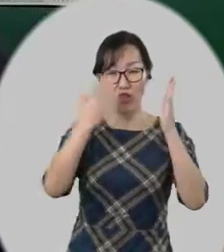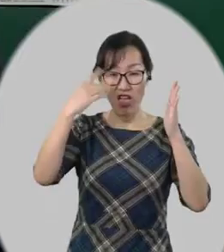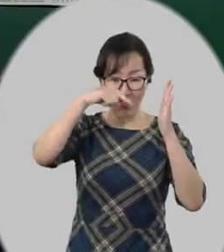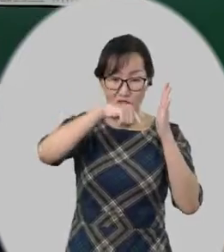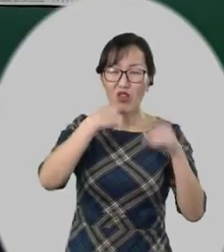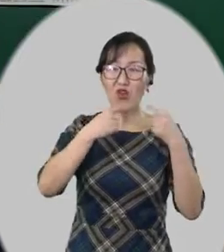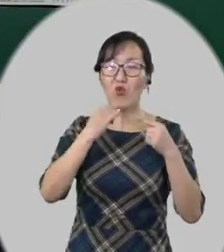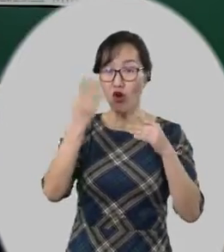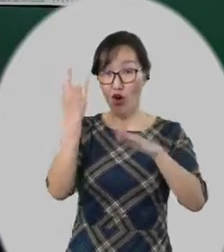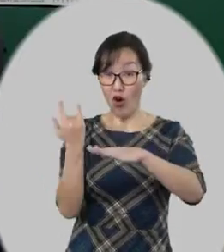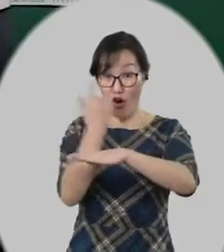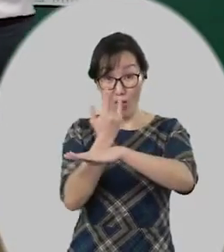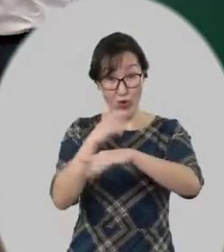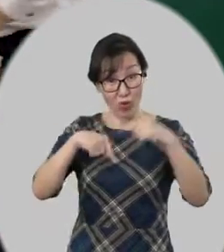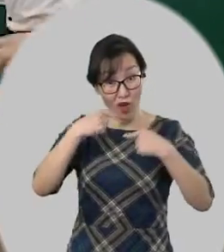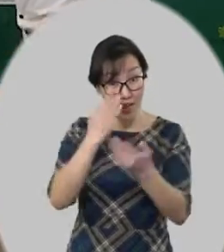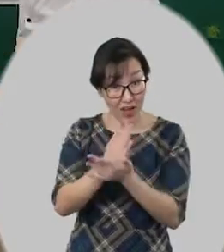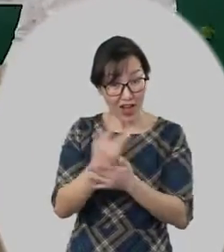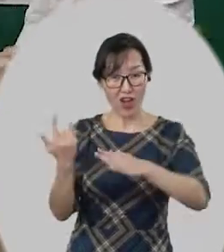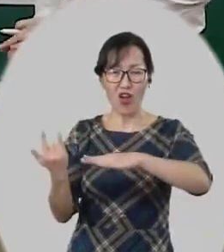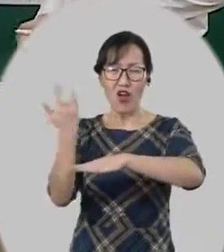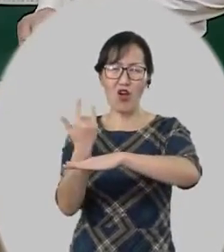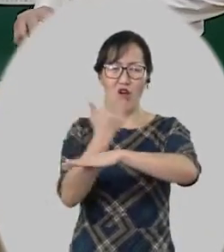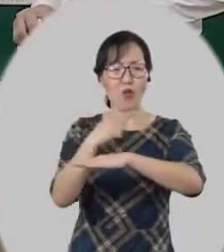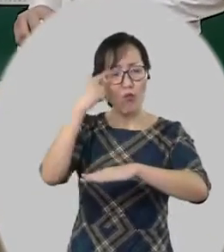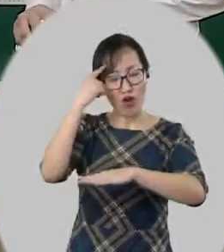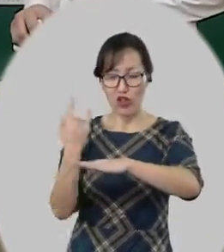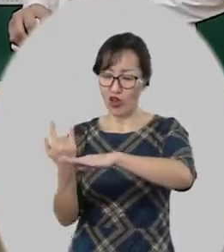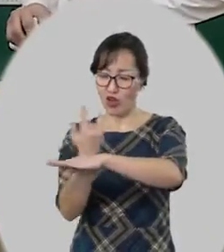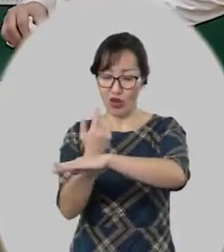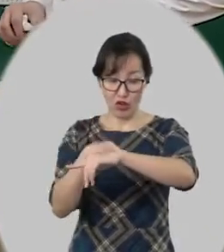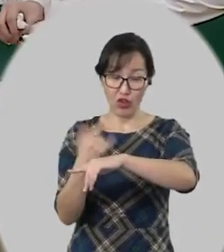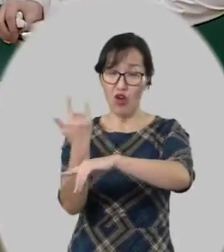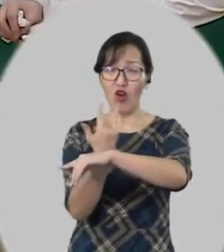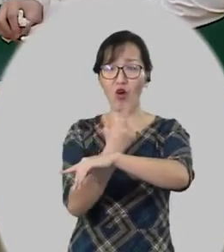Монголын говьдын тухай гарсан. Тэгвэл Монголын говьд маань яг хаагур байна вэ